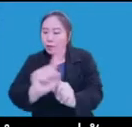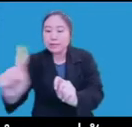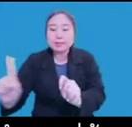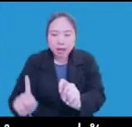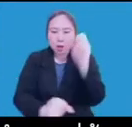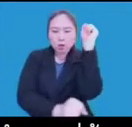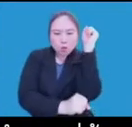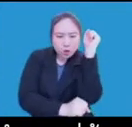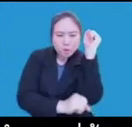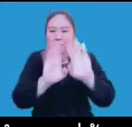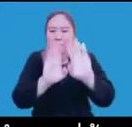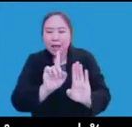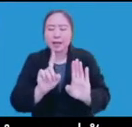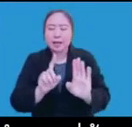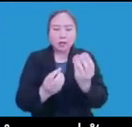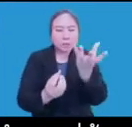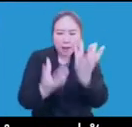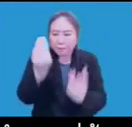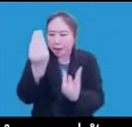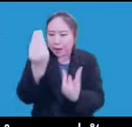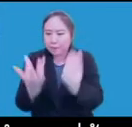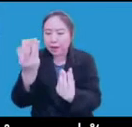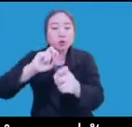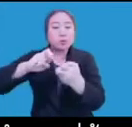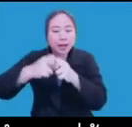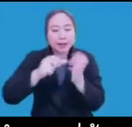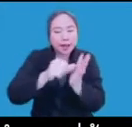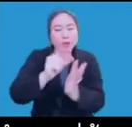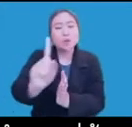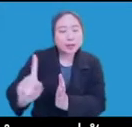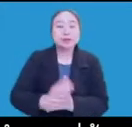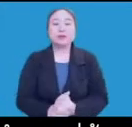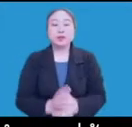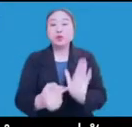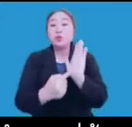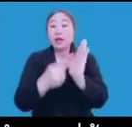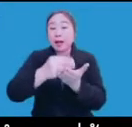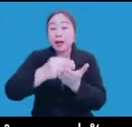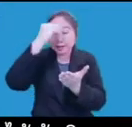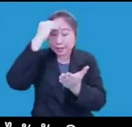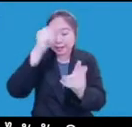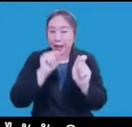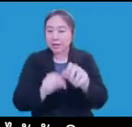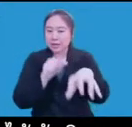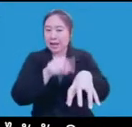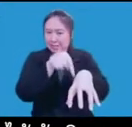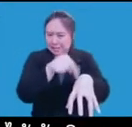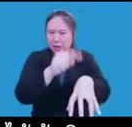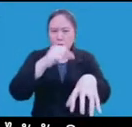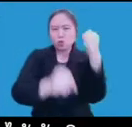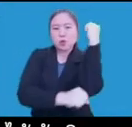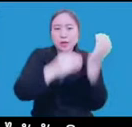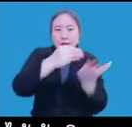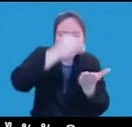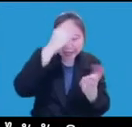บลไหนนะฮะจนด้านไหนเยอะด้านไหนน้อยนะครับตรงไหนจะแก้ด้านไหนก่อนนะฮะอย่างเช่นการศึกษาจะมีที่อำเภอนึงอีกอำเภอนึงจนเรื่อง